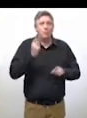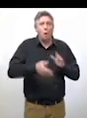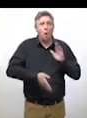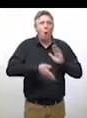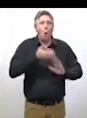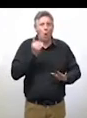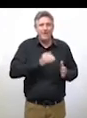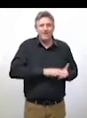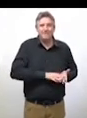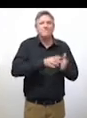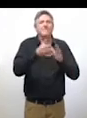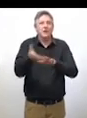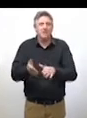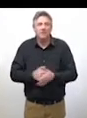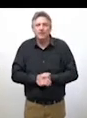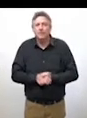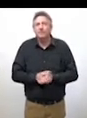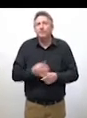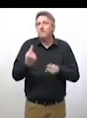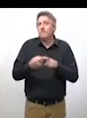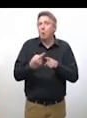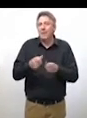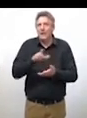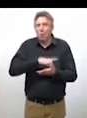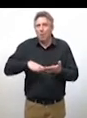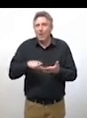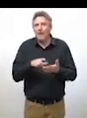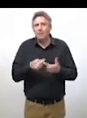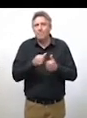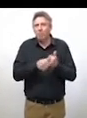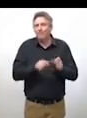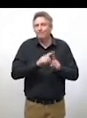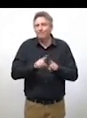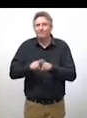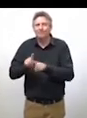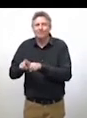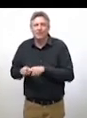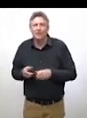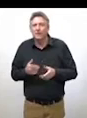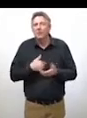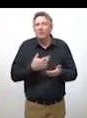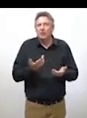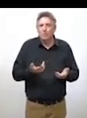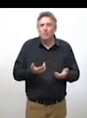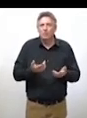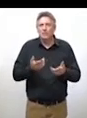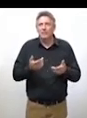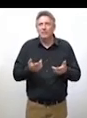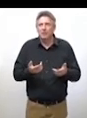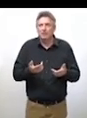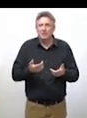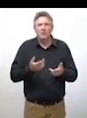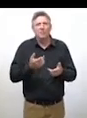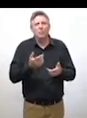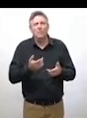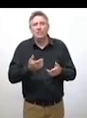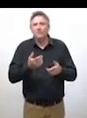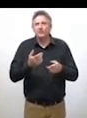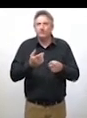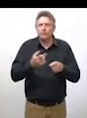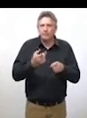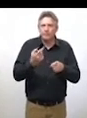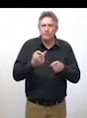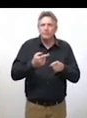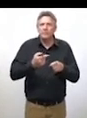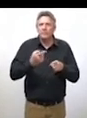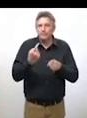Enfin, la plupart des monnaies locales ont également instauré un système de fonte de la monnaie, ou on va dire de péremption dans